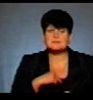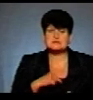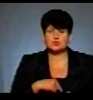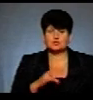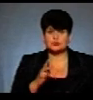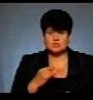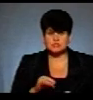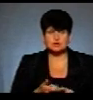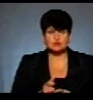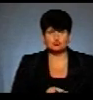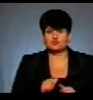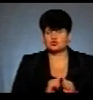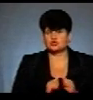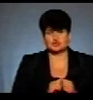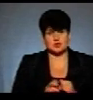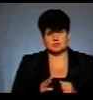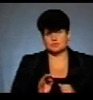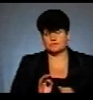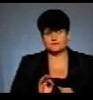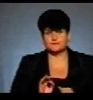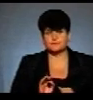психологічний дуже часто, так.